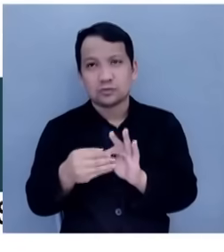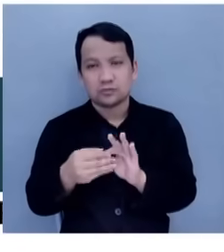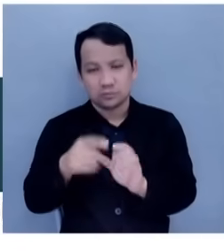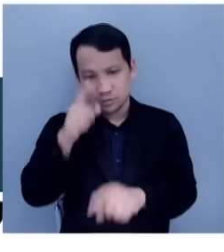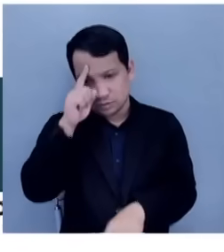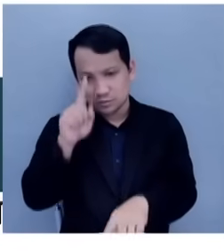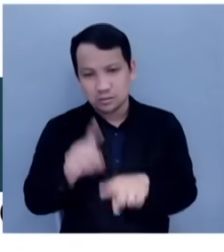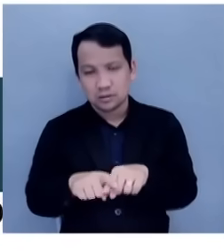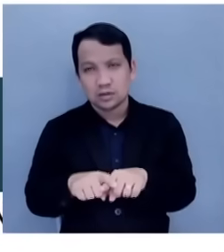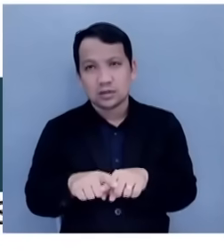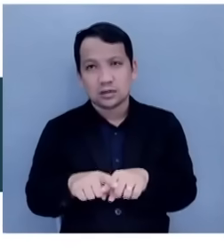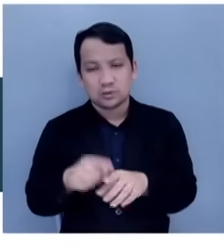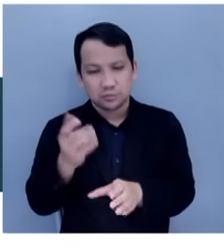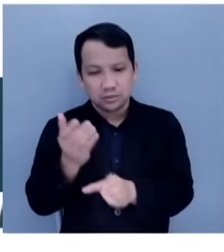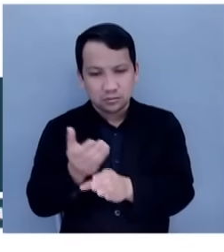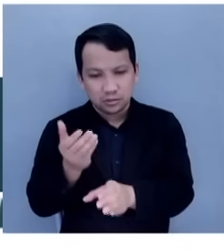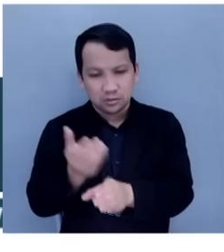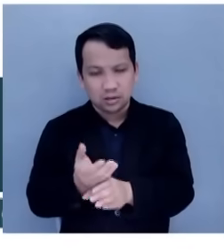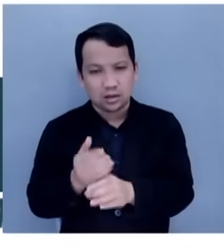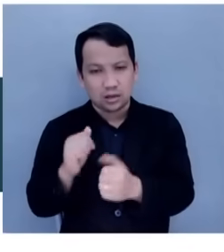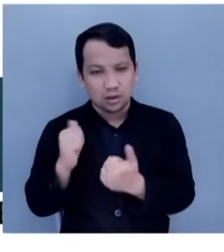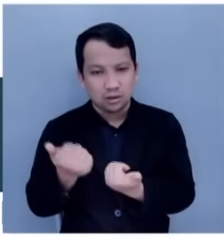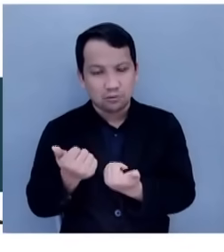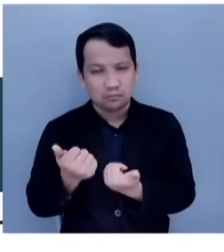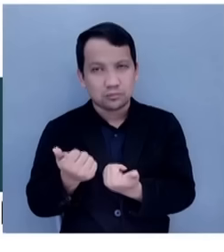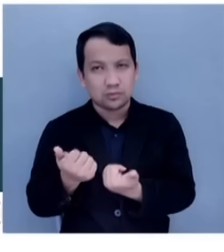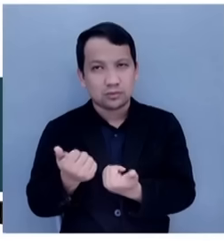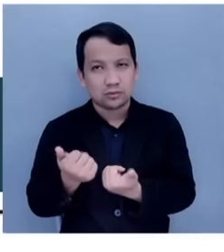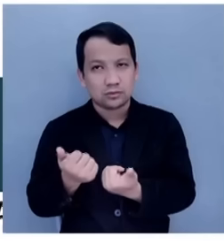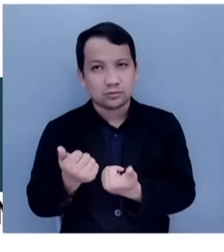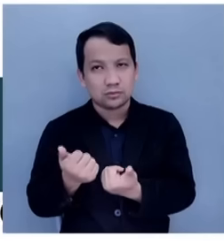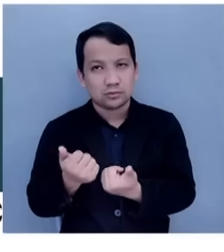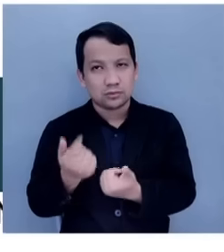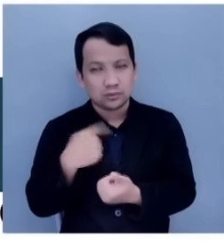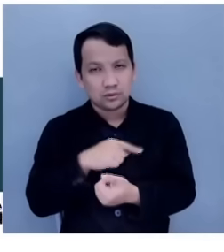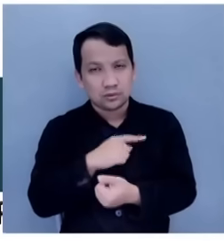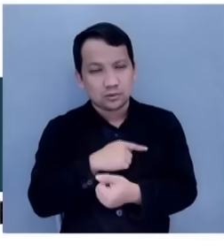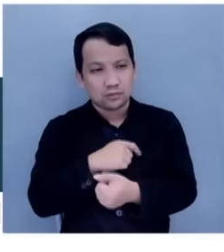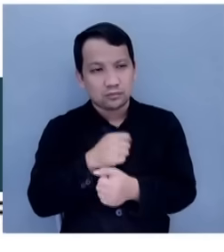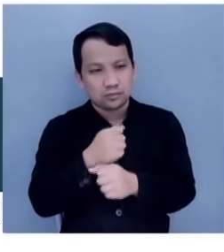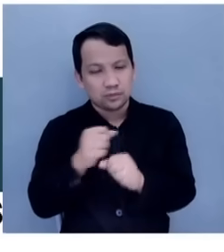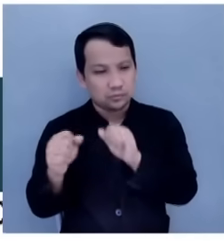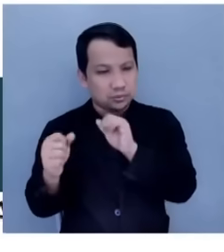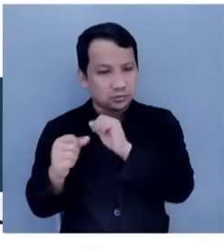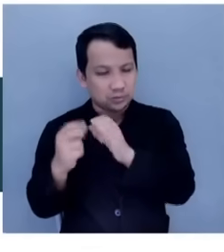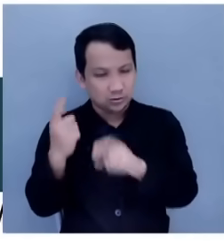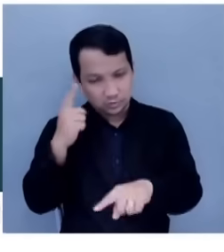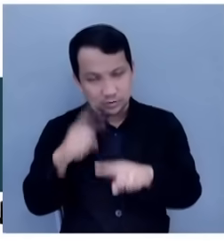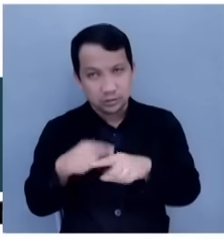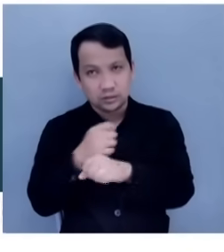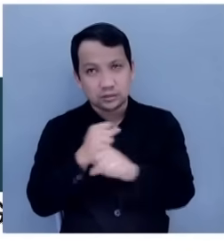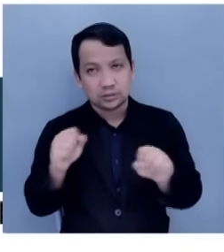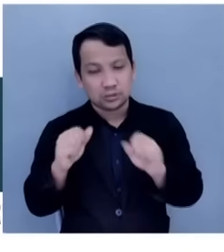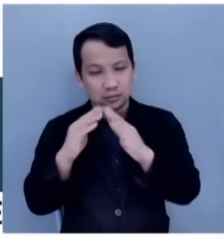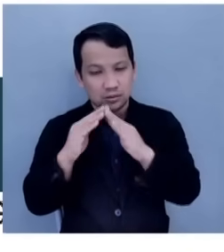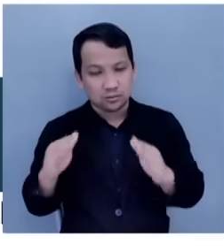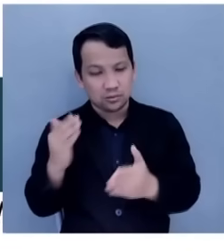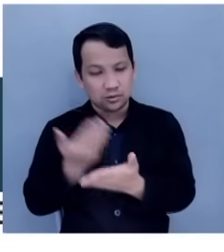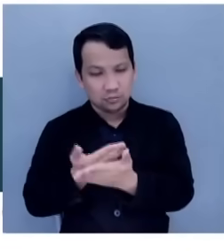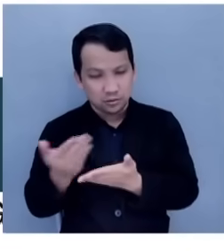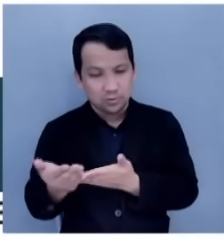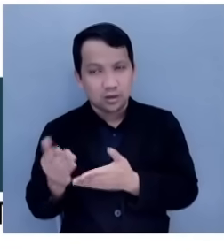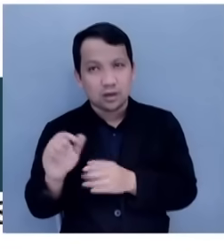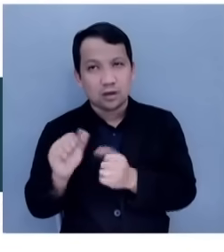mga sasakyan, sa pag-rent din ng mga safe house, at saka yung pagbili ng mga